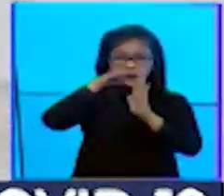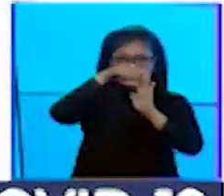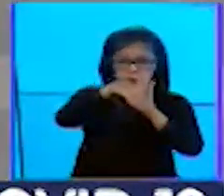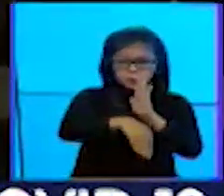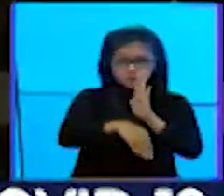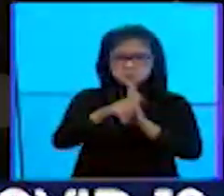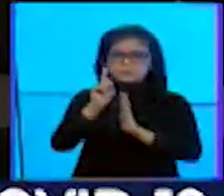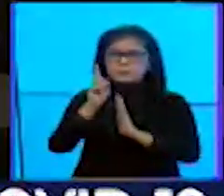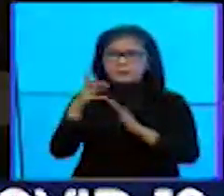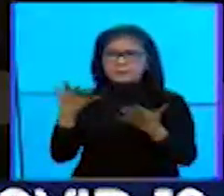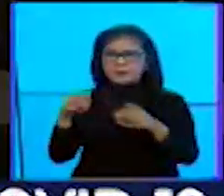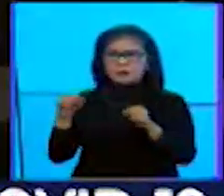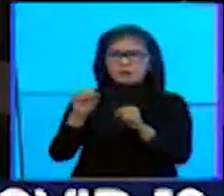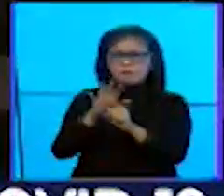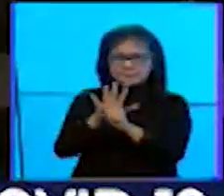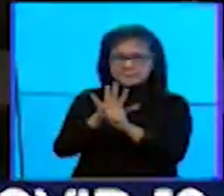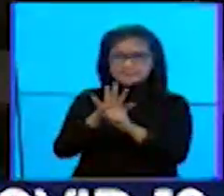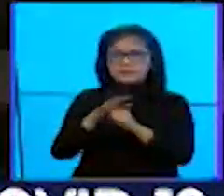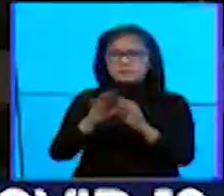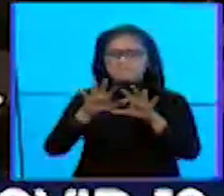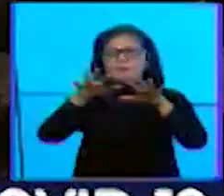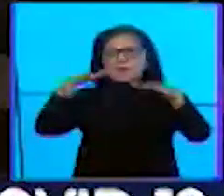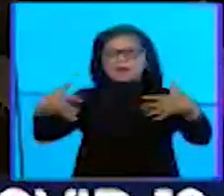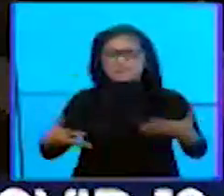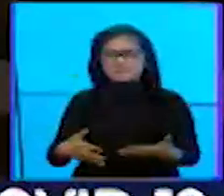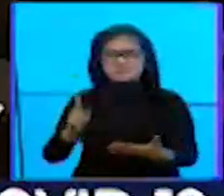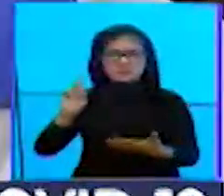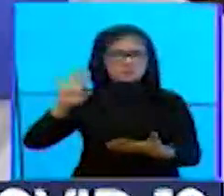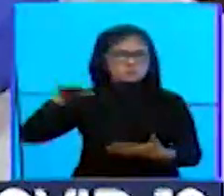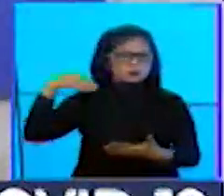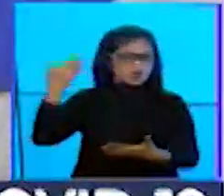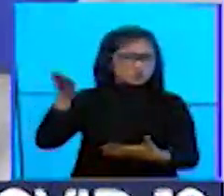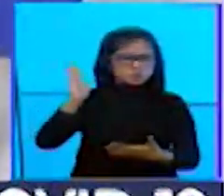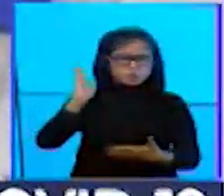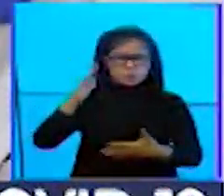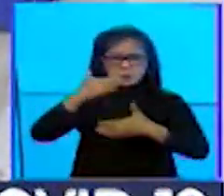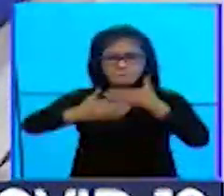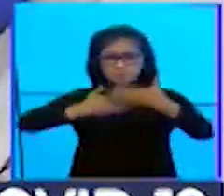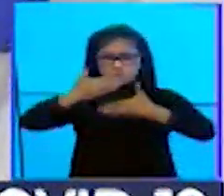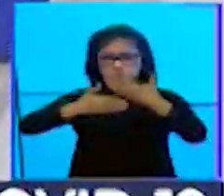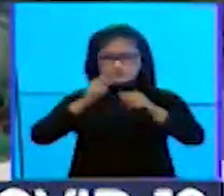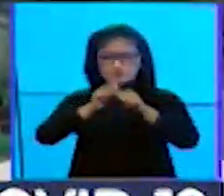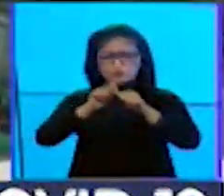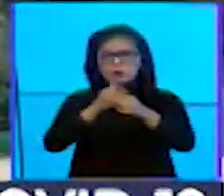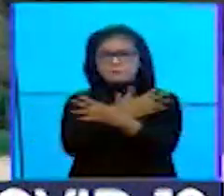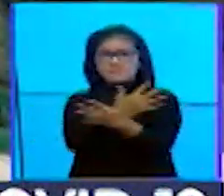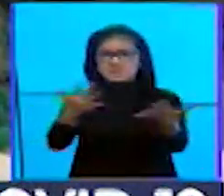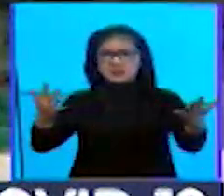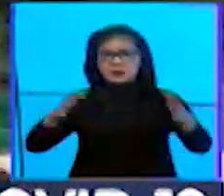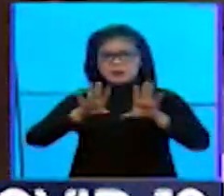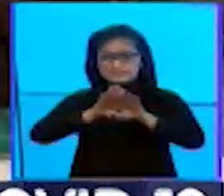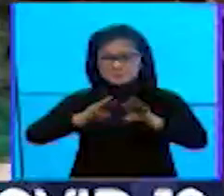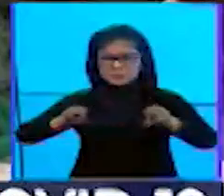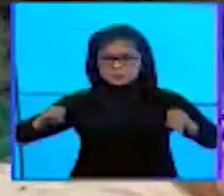COVID-19. Pandemi yang sudah berlangsung setahun ini membuat kondisi hidup sebagian besar masyarakat yang menggantungkan hidupnya sebagai nelayan ini